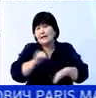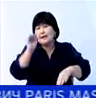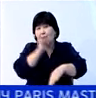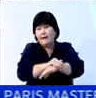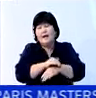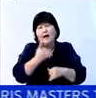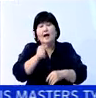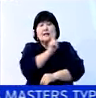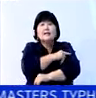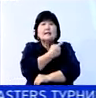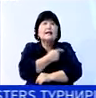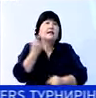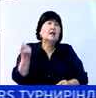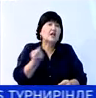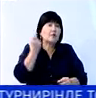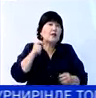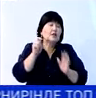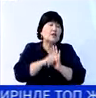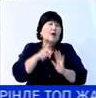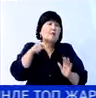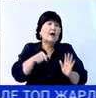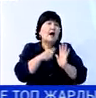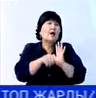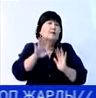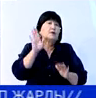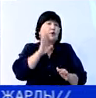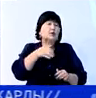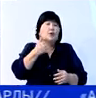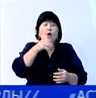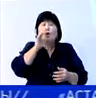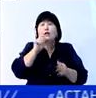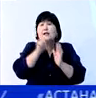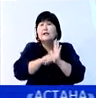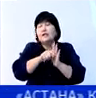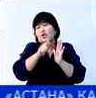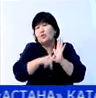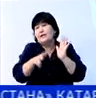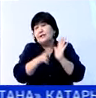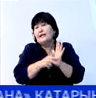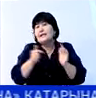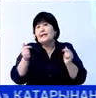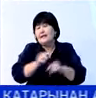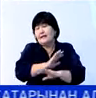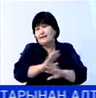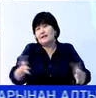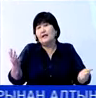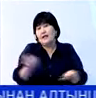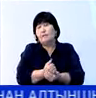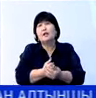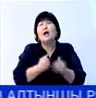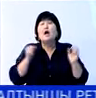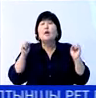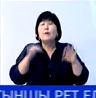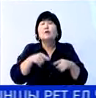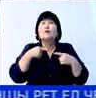отыр. Ал санитарлық-химиялық зерттеуге 1065 ауысу үлгісі сынамаға алынып, 78 сәйкессіздік табылды. Басқосуда